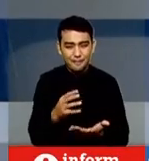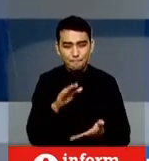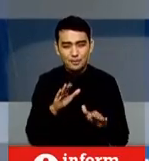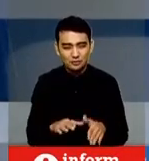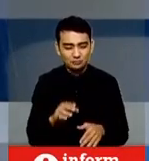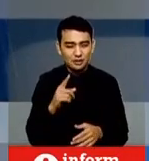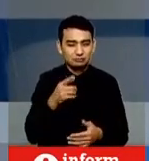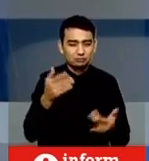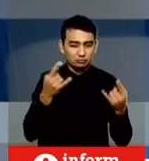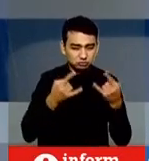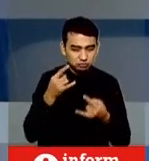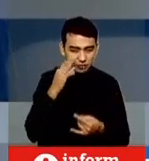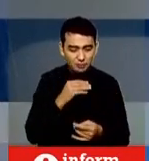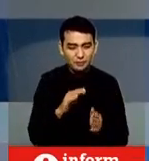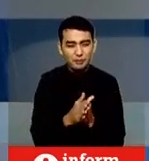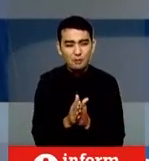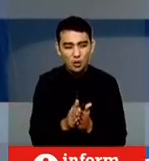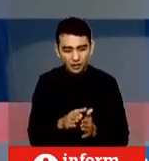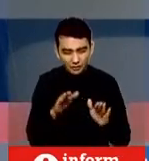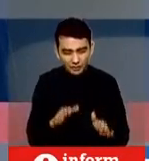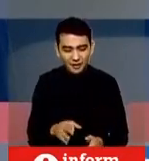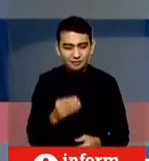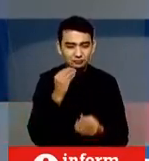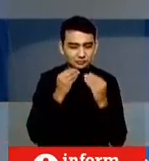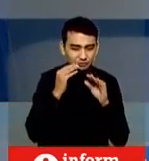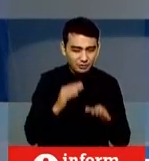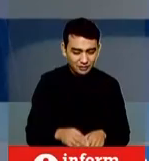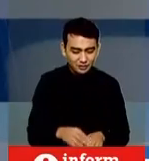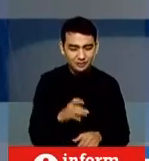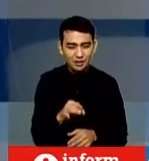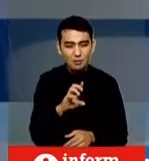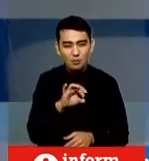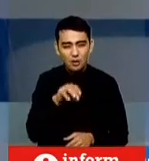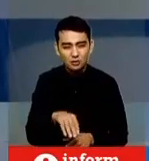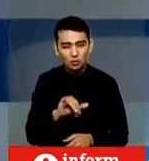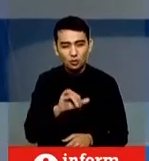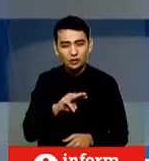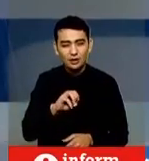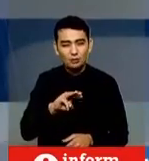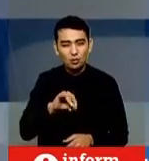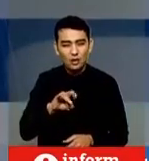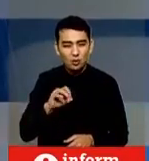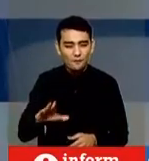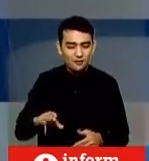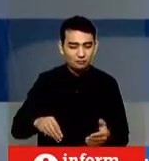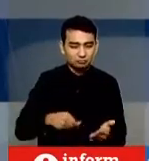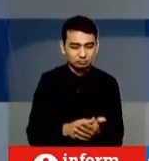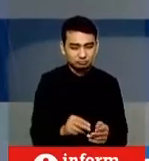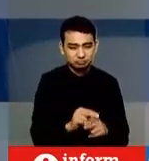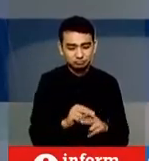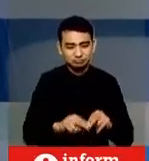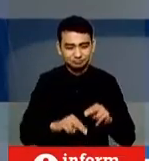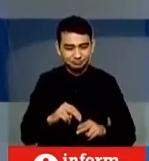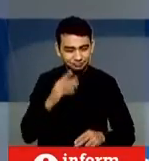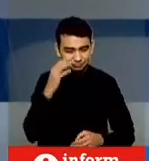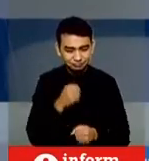нысанда кинозал, кітапхана, дәмхана болады. Кешен Болат Өтемұратов қорының жеке қаражатына салынып жатыр. Толығырақ